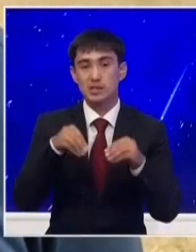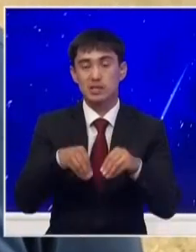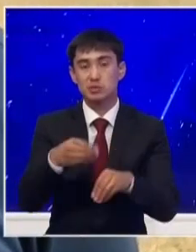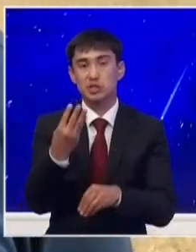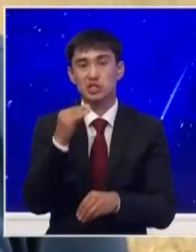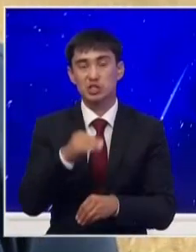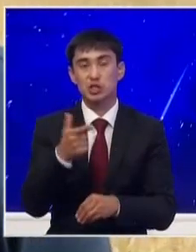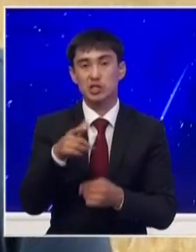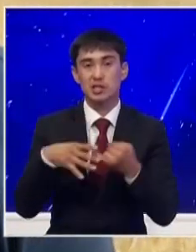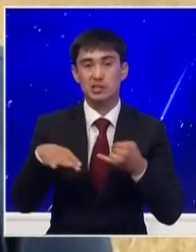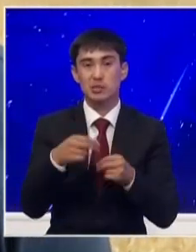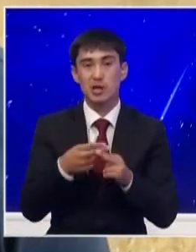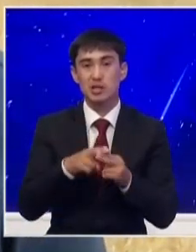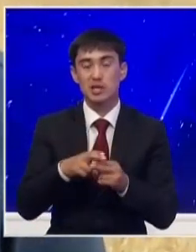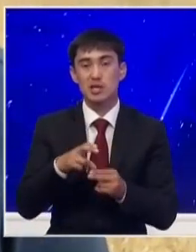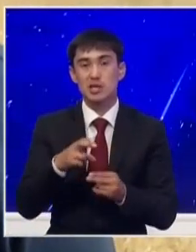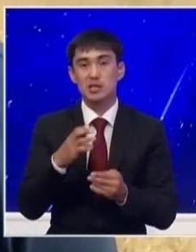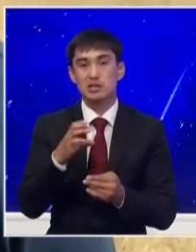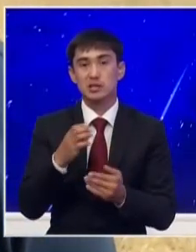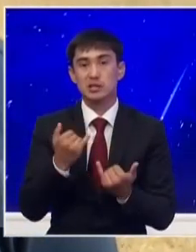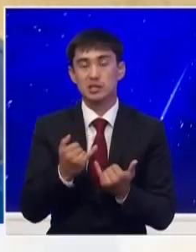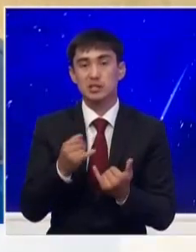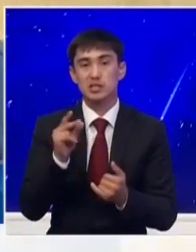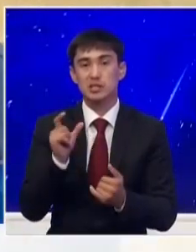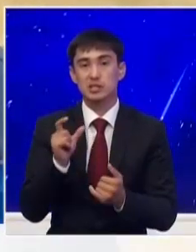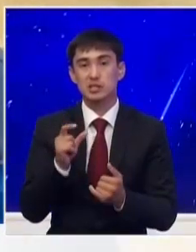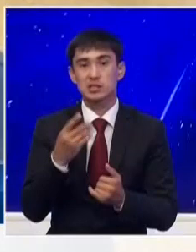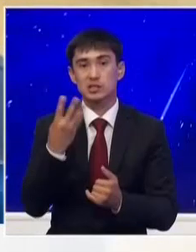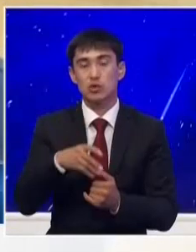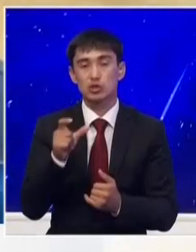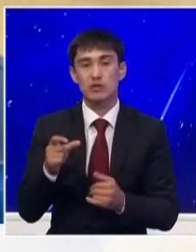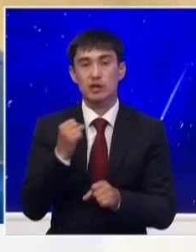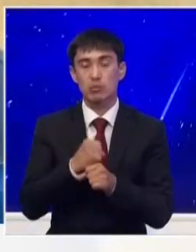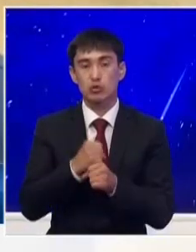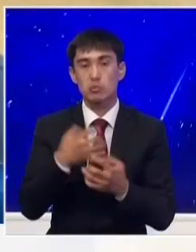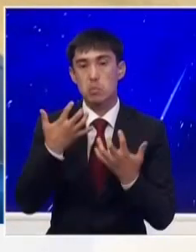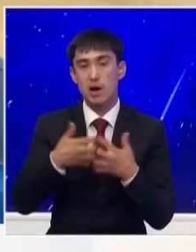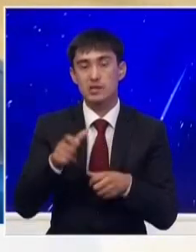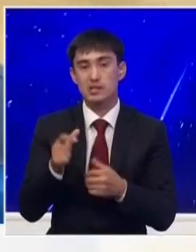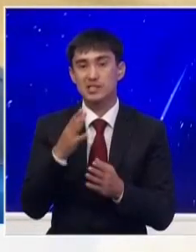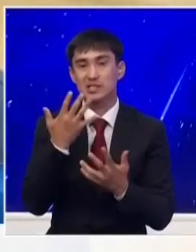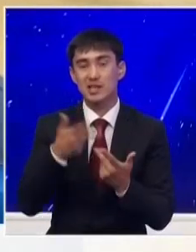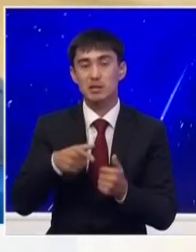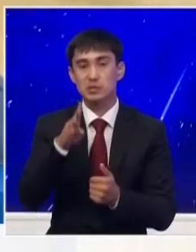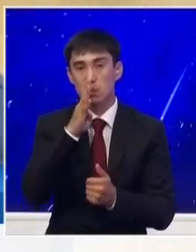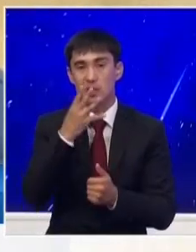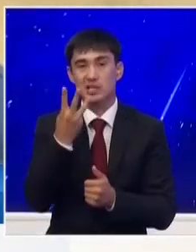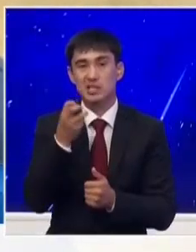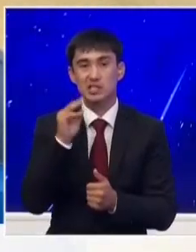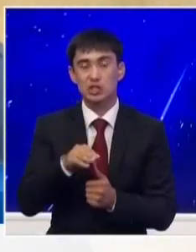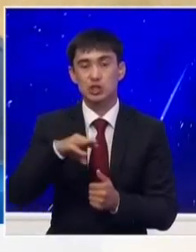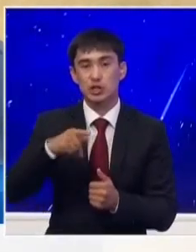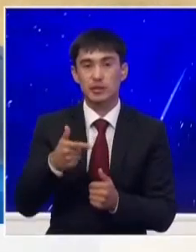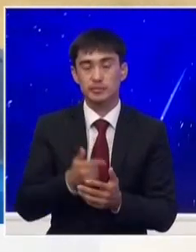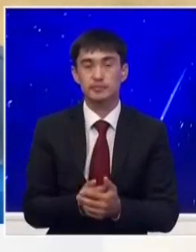гектаров. Около 40 человек у меня работают, механизаторы. В среднем зарплата около 300 тысяч тенге.